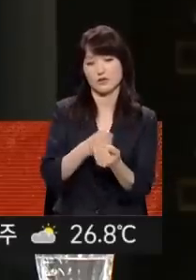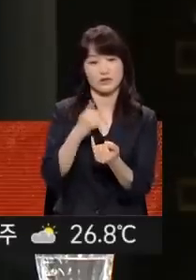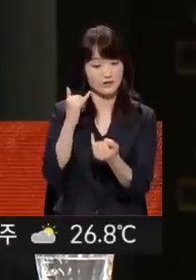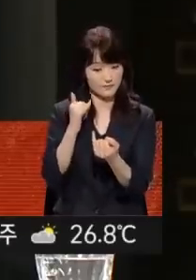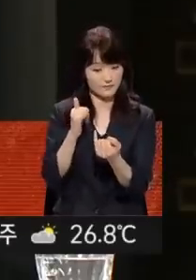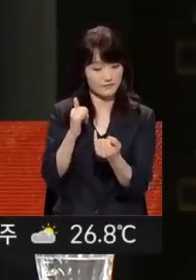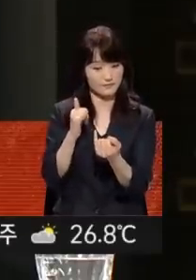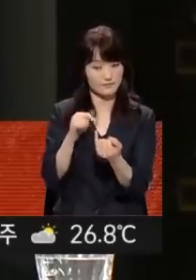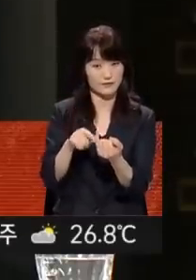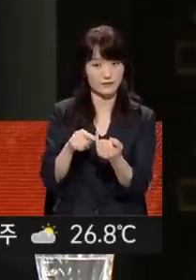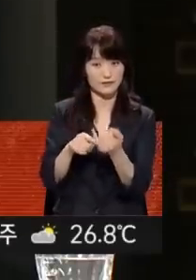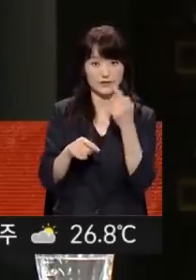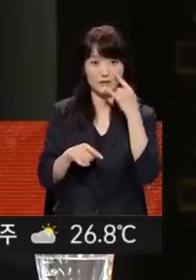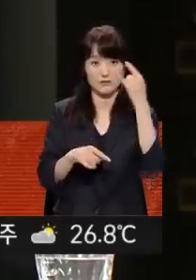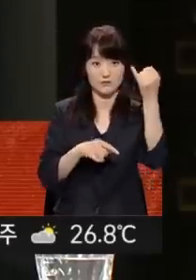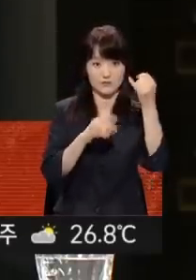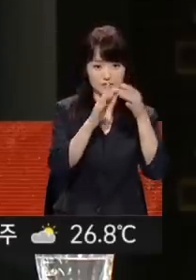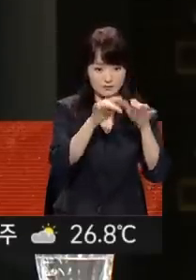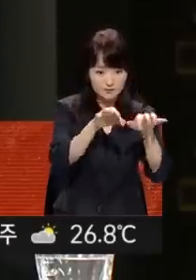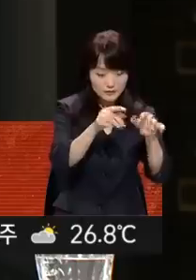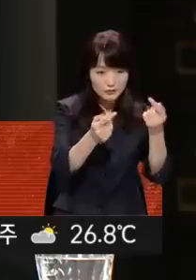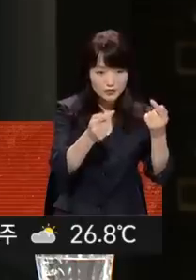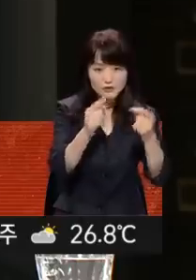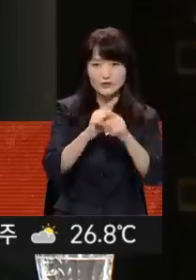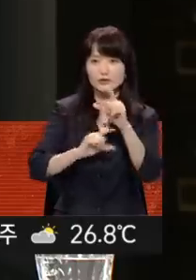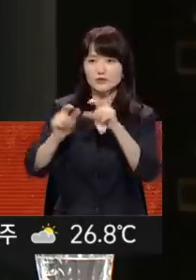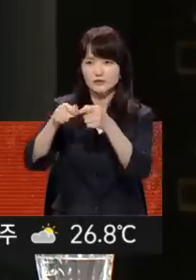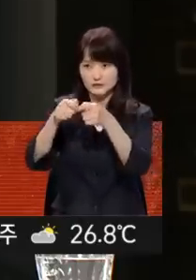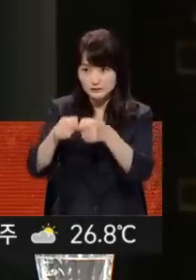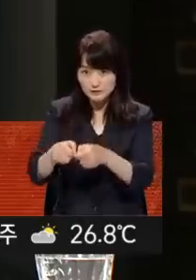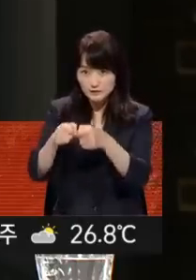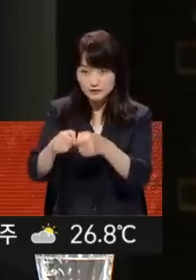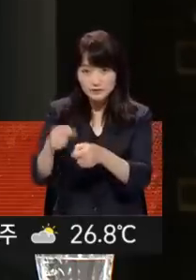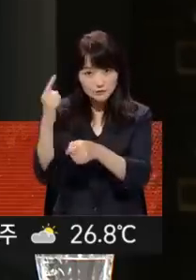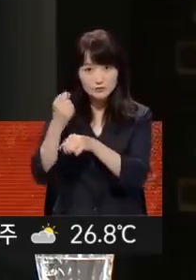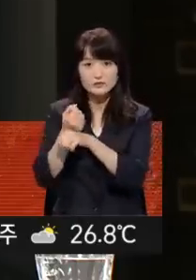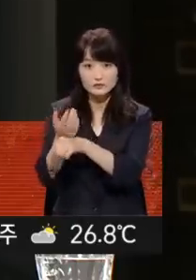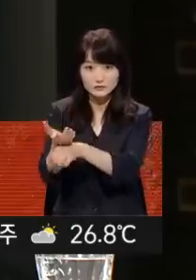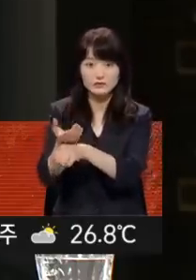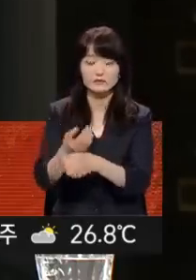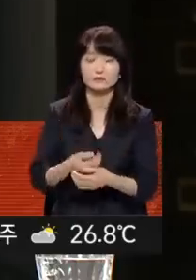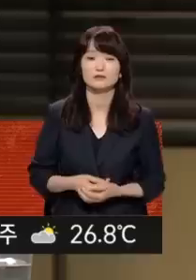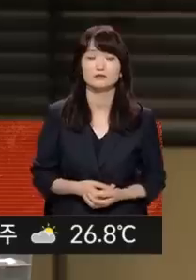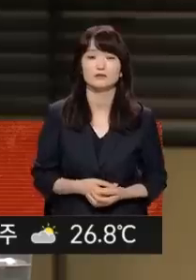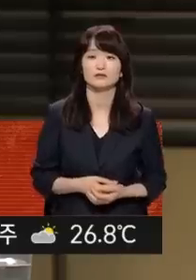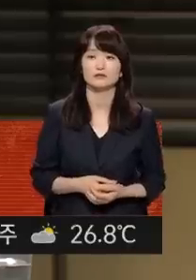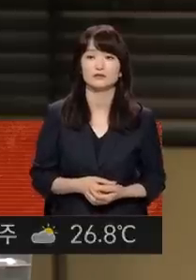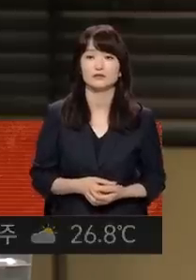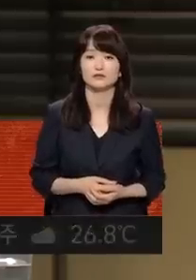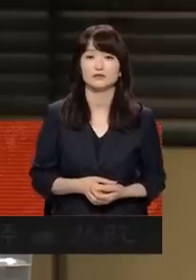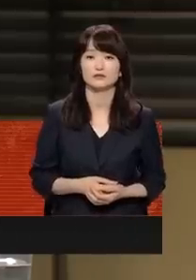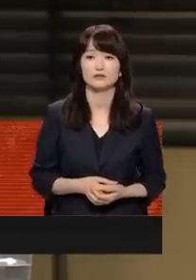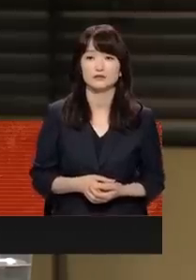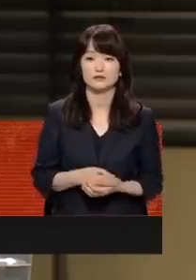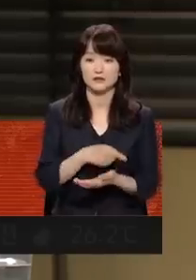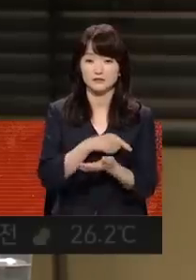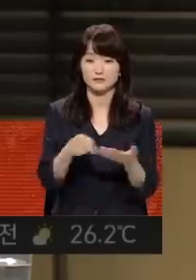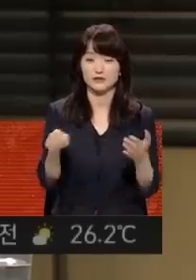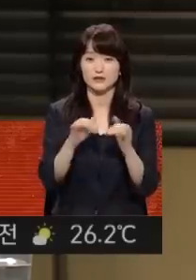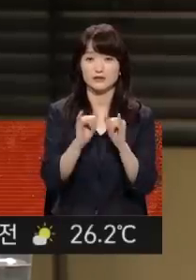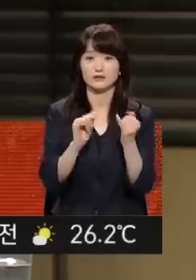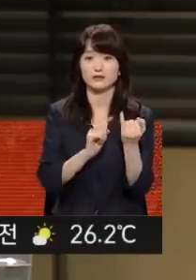어머니가 쓴 글보다는 더 정확하고 구체적인 상황을 전했겠죠네 맞습니다 일단이 피해